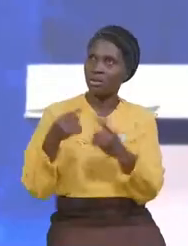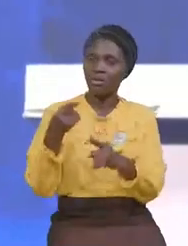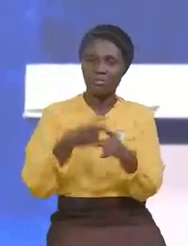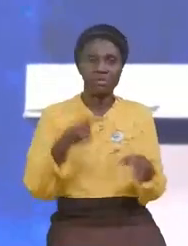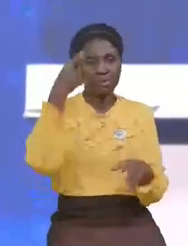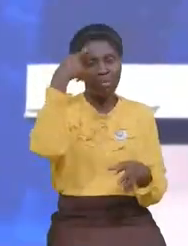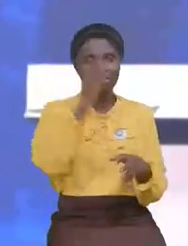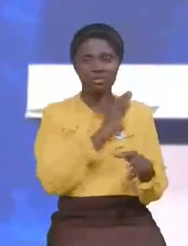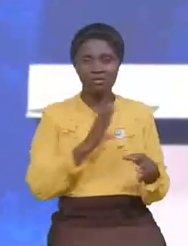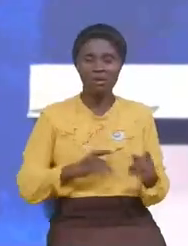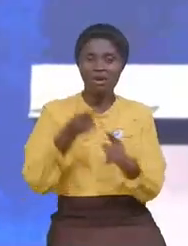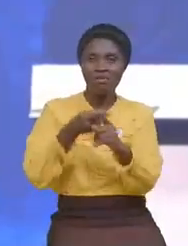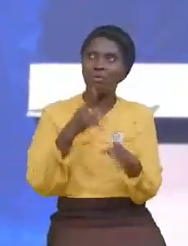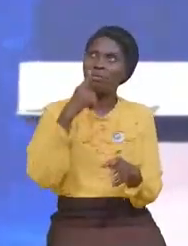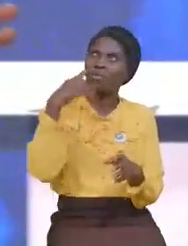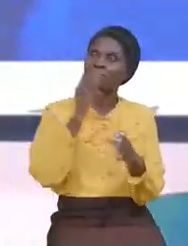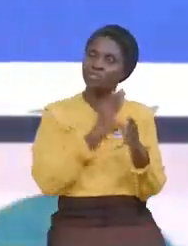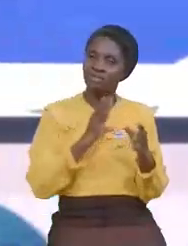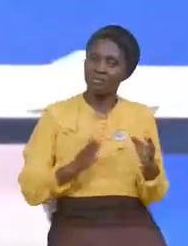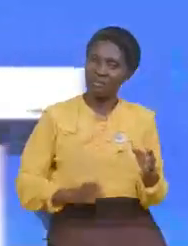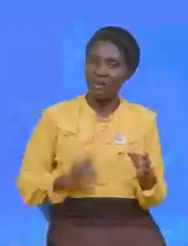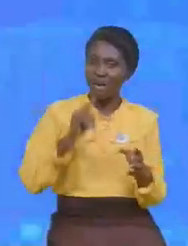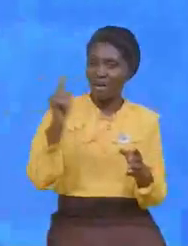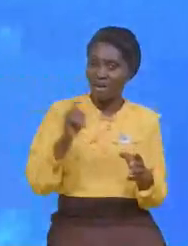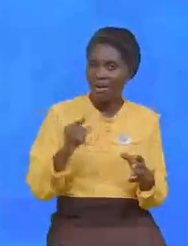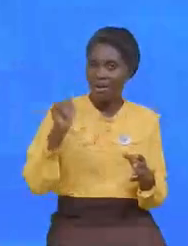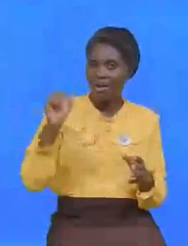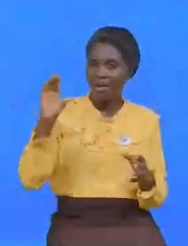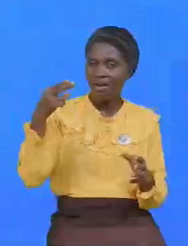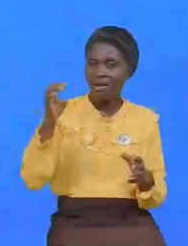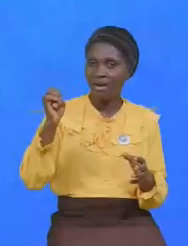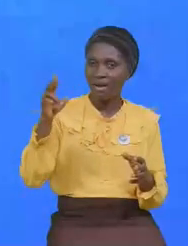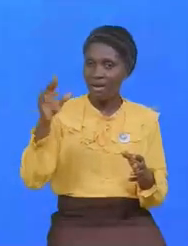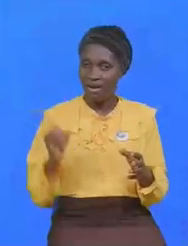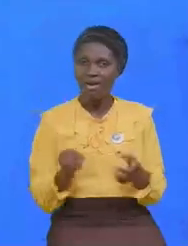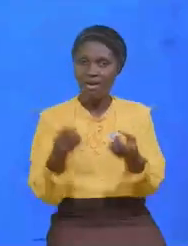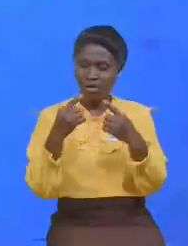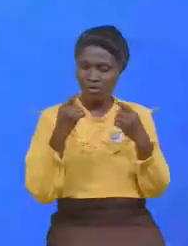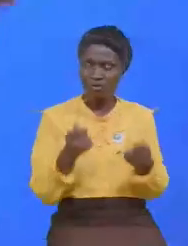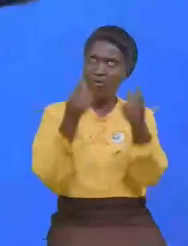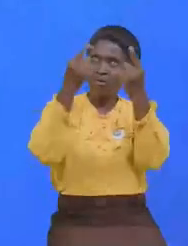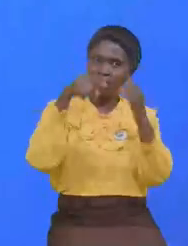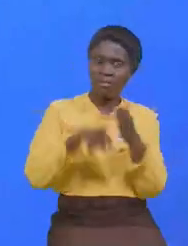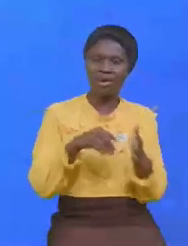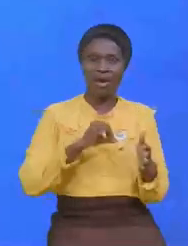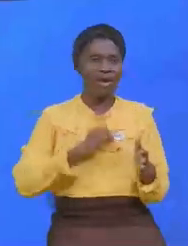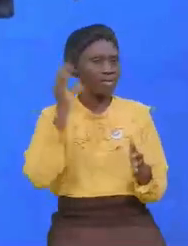Je peux vivre sans ce qui sort de toi. Mais ce qui sort de la bouche de Christ,